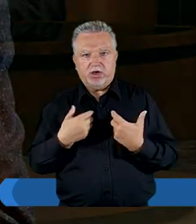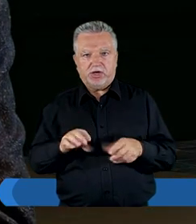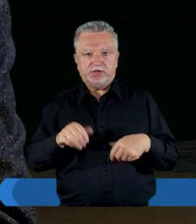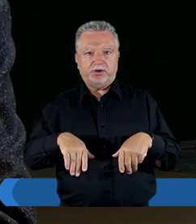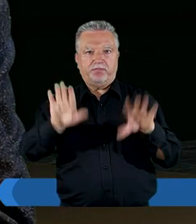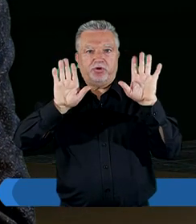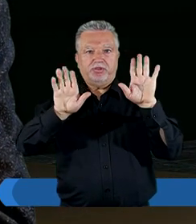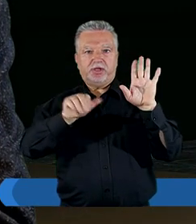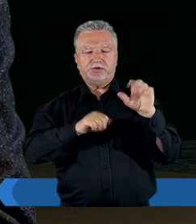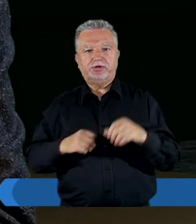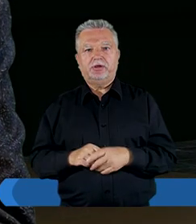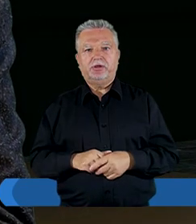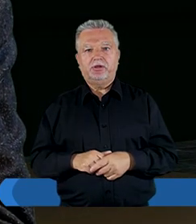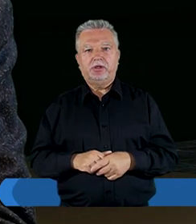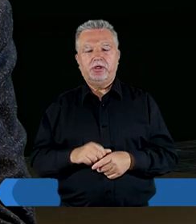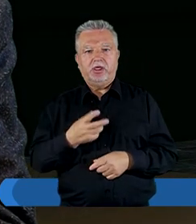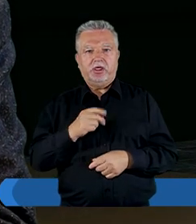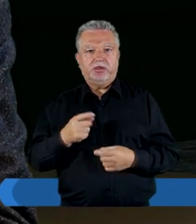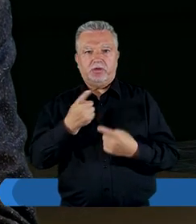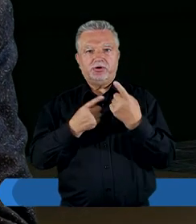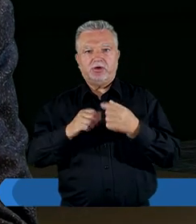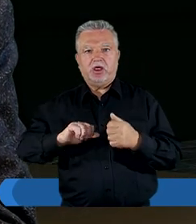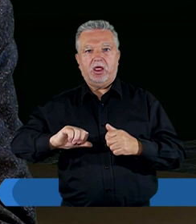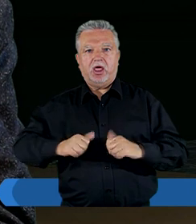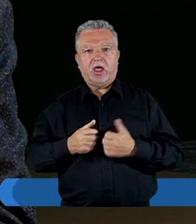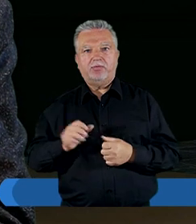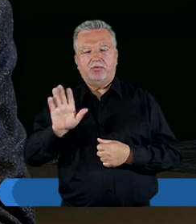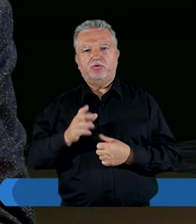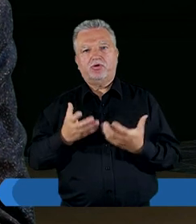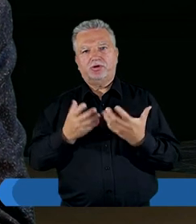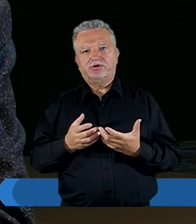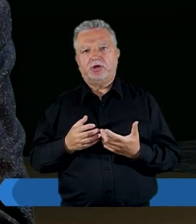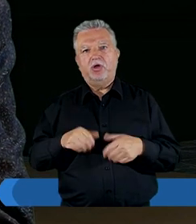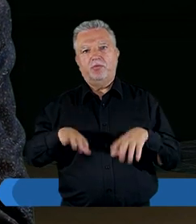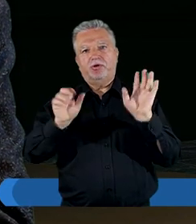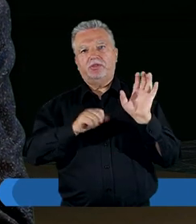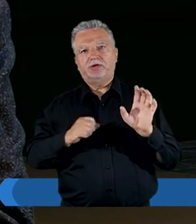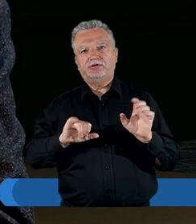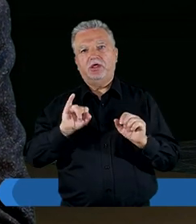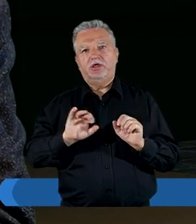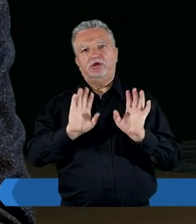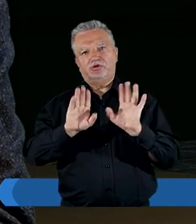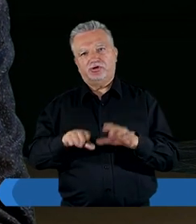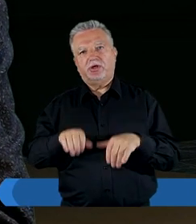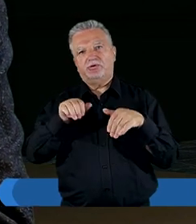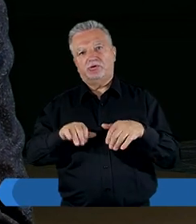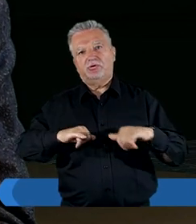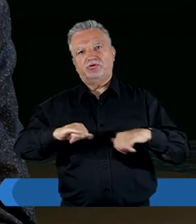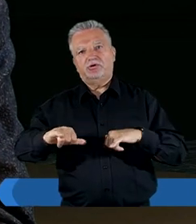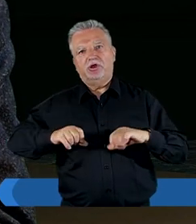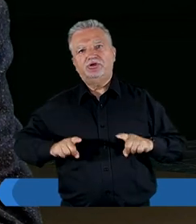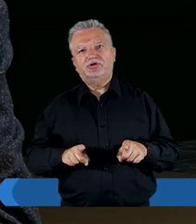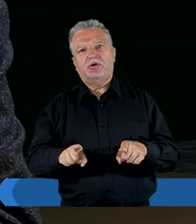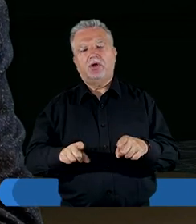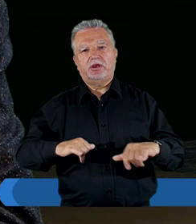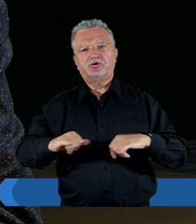się poddać. Nie sądzę, żeby Bóg chciał poddać się i zostawić szatanowi pole do popisu. A szatan, no